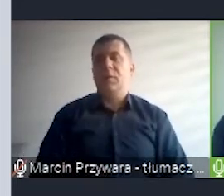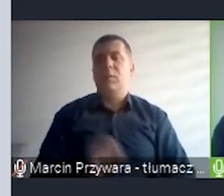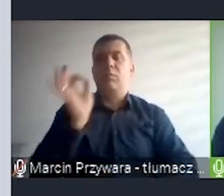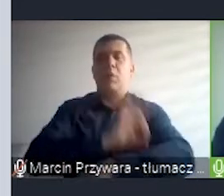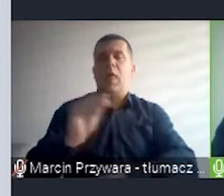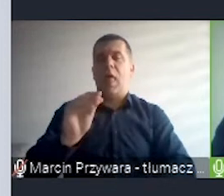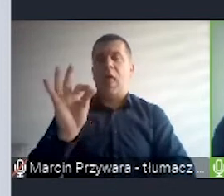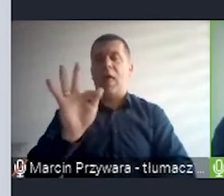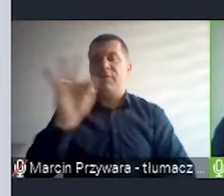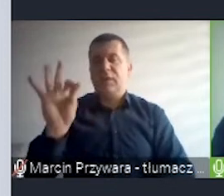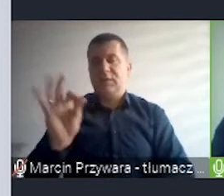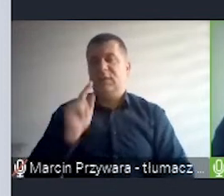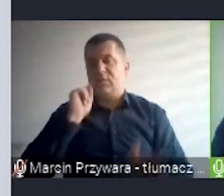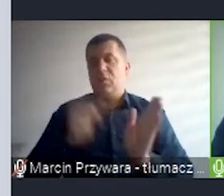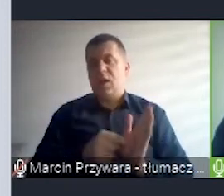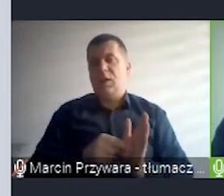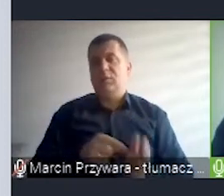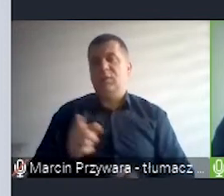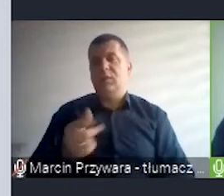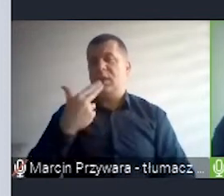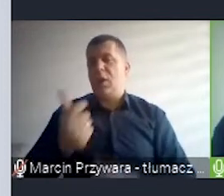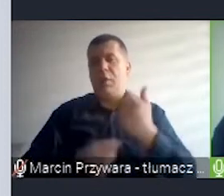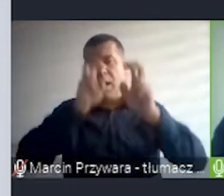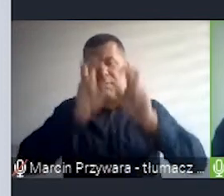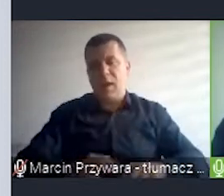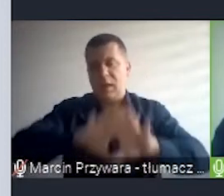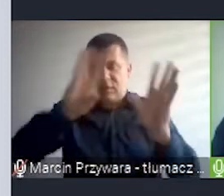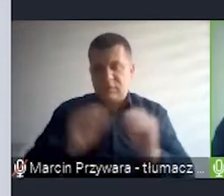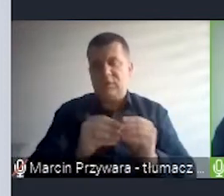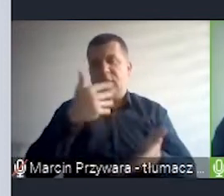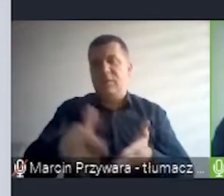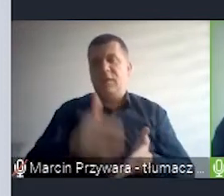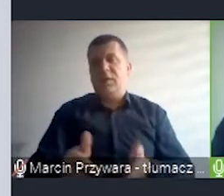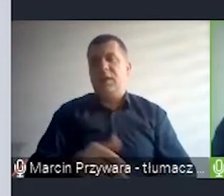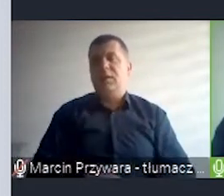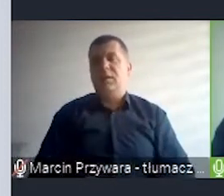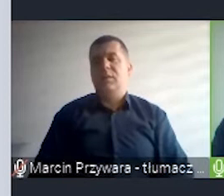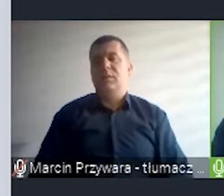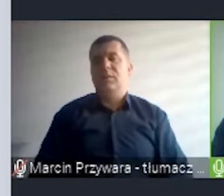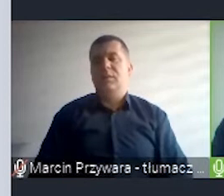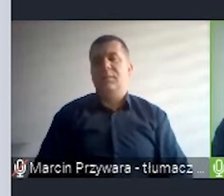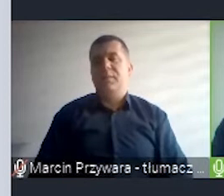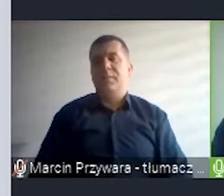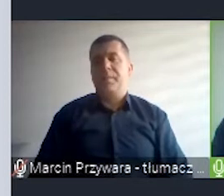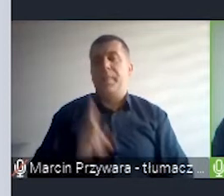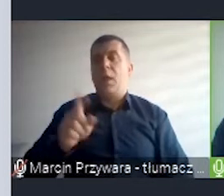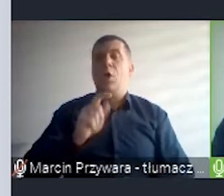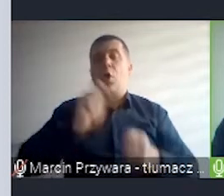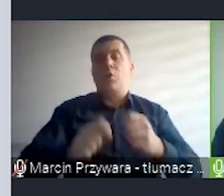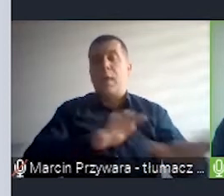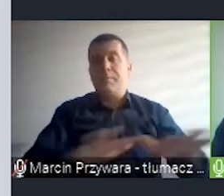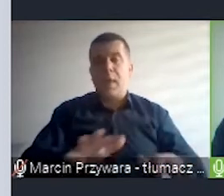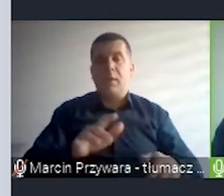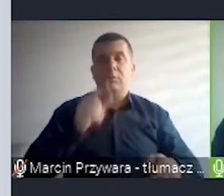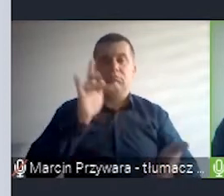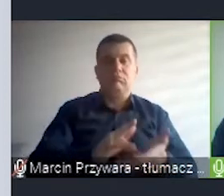projektach FS-u zwłaszcza nie bada się wszystkich wydatków na wyciągu bankowym, a kontrola w miejscu czy w siedzibie